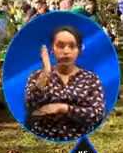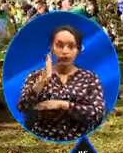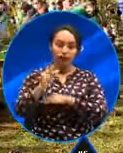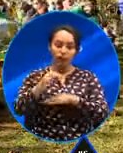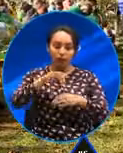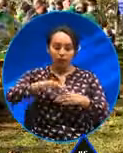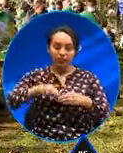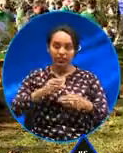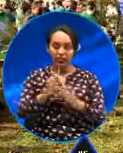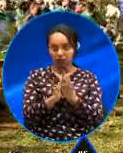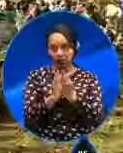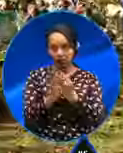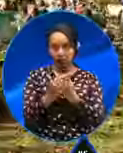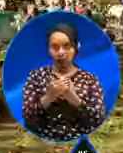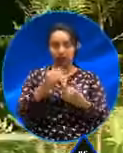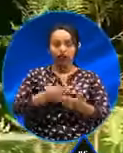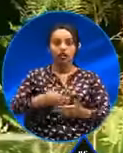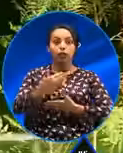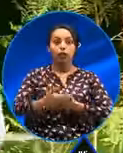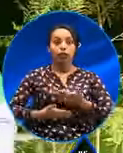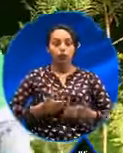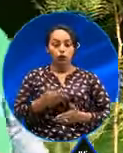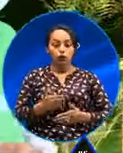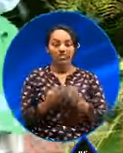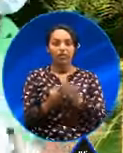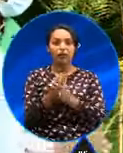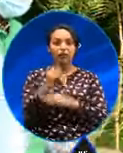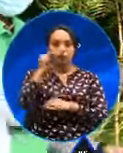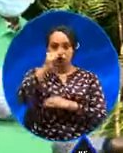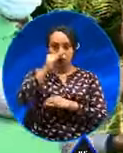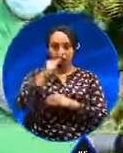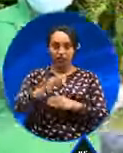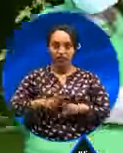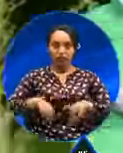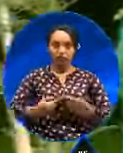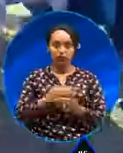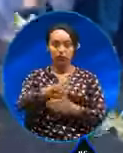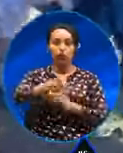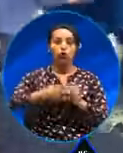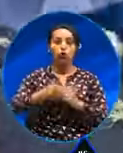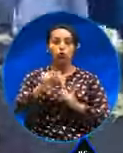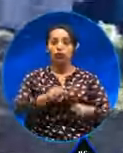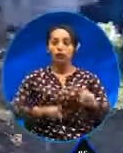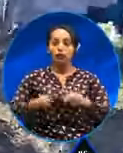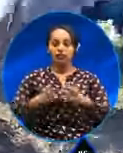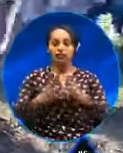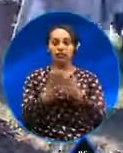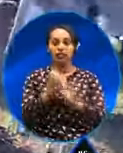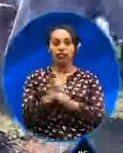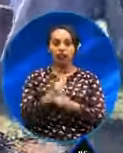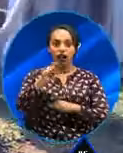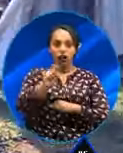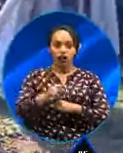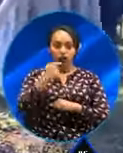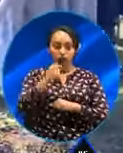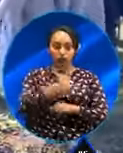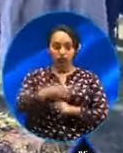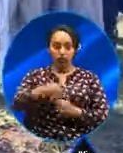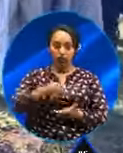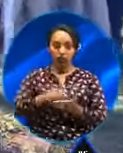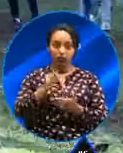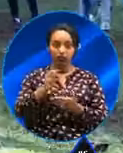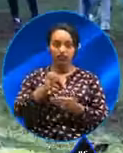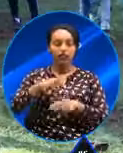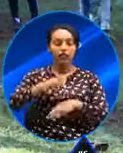ችግኞችን በመትከልና በመንከባከብ ለሚቀጥለው ትውልድ ለመለመች ኢትዮጵያን ለማስረከብ ሁሉም የህብረተሰብ ክፍል ሊሰራ ይገባል ሲሉ የአዲስ አበባ